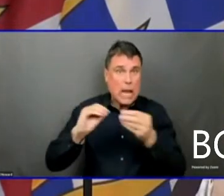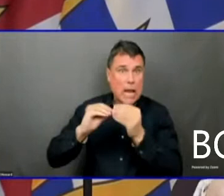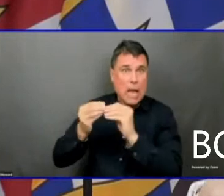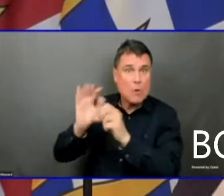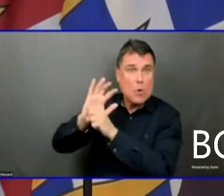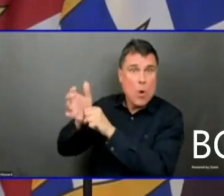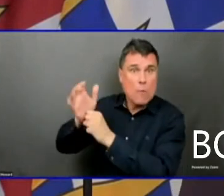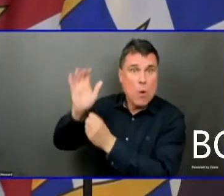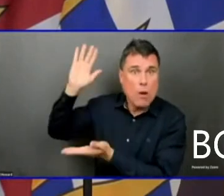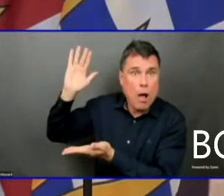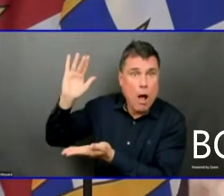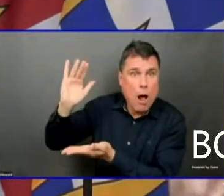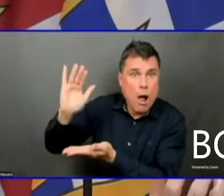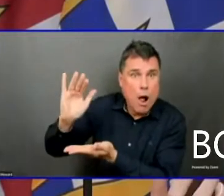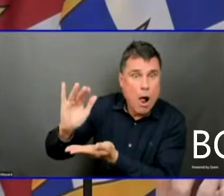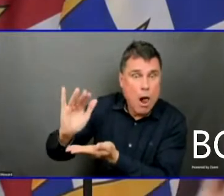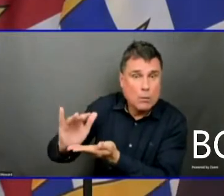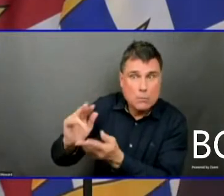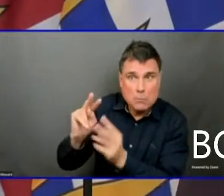看到其他的因素。